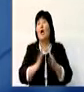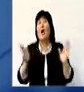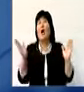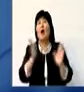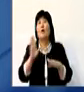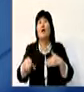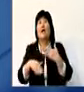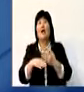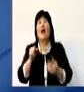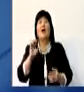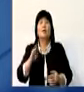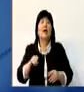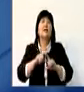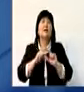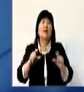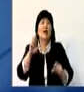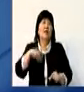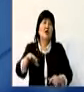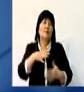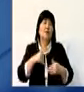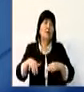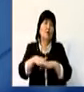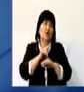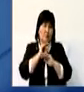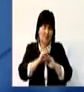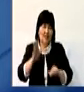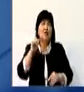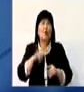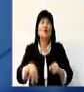дерегінің демеушісі Арбат кешені. Еліміз аман, жұртымыз тыныш болсын ағай.